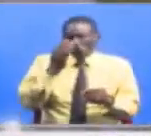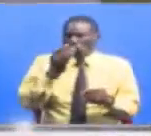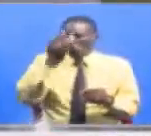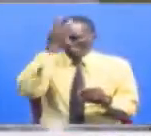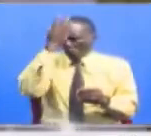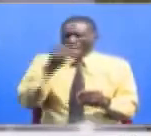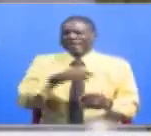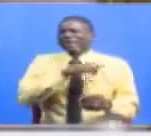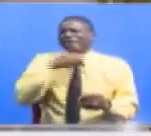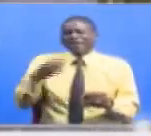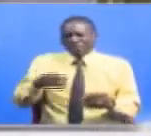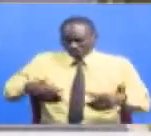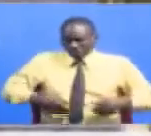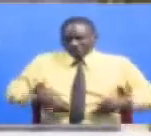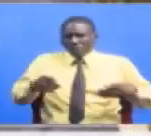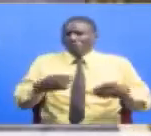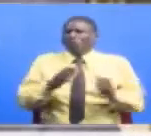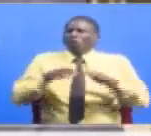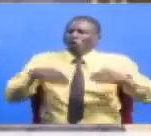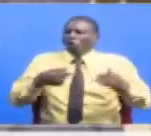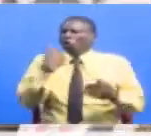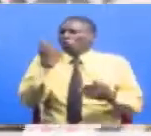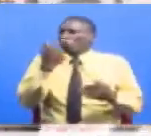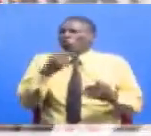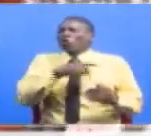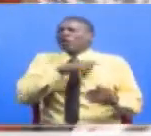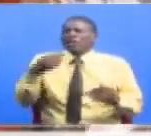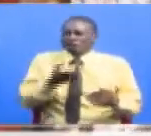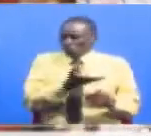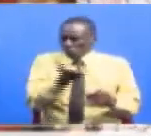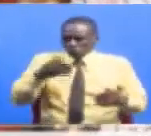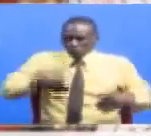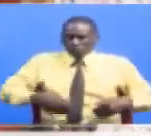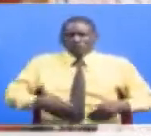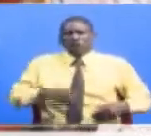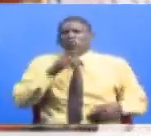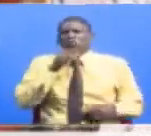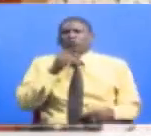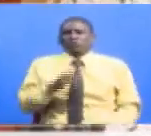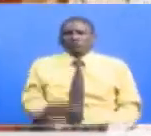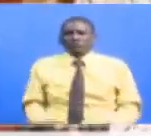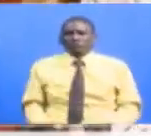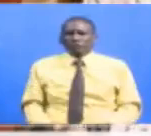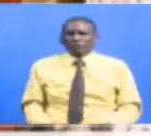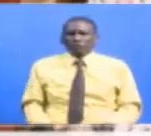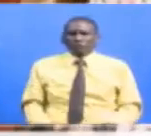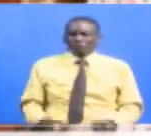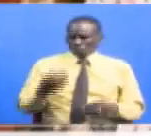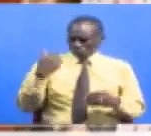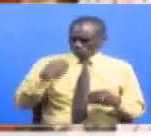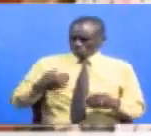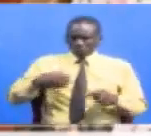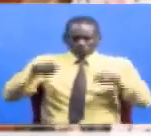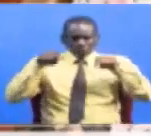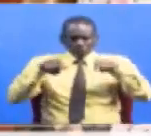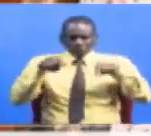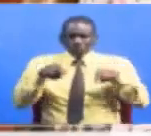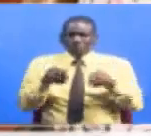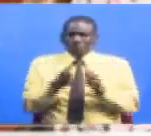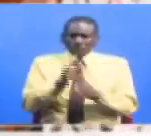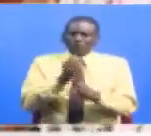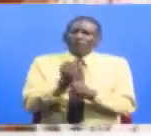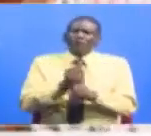kuwaua kwao wala ni akina nani waliotekeleza mauaji hayo. Wanafanyiwa postmortem siku ya leo na